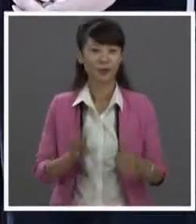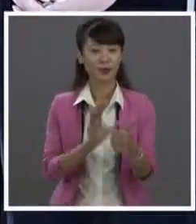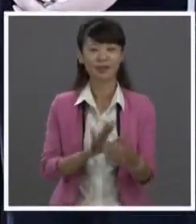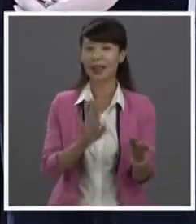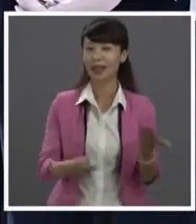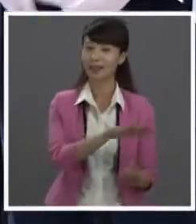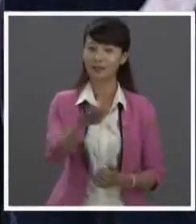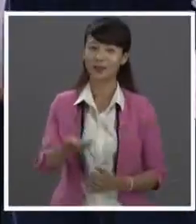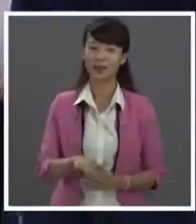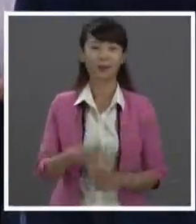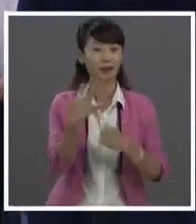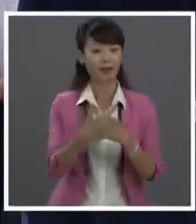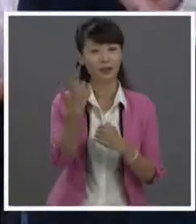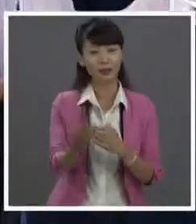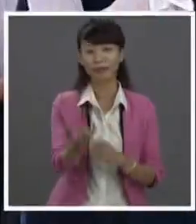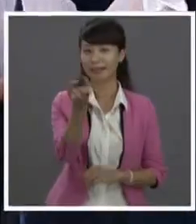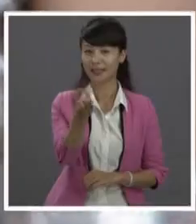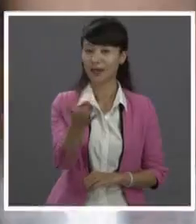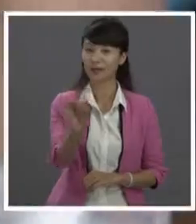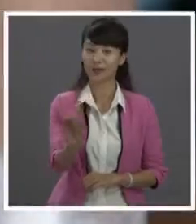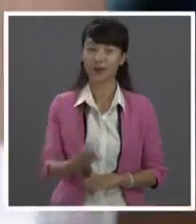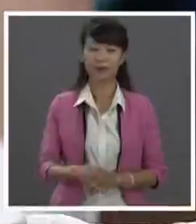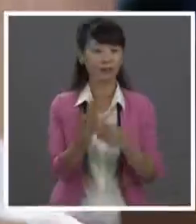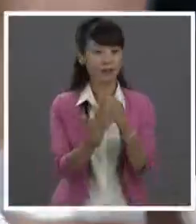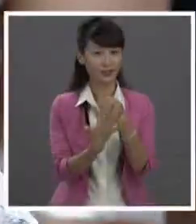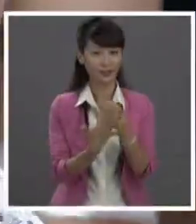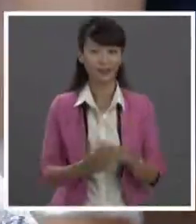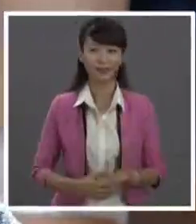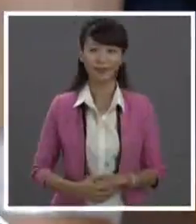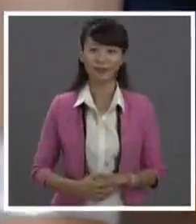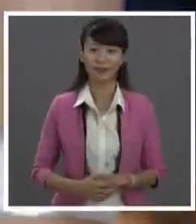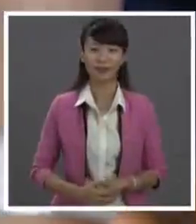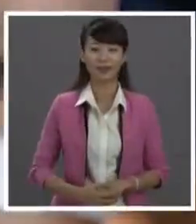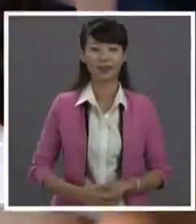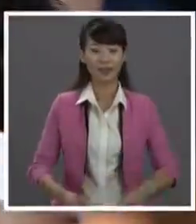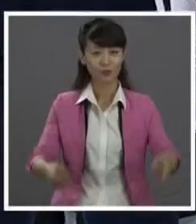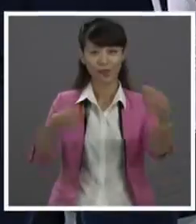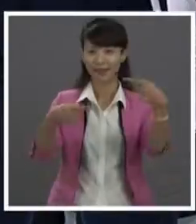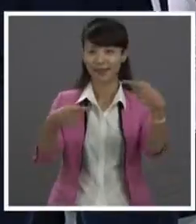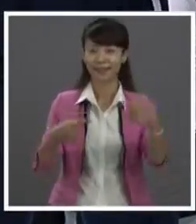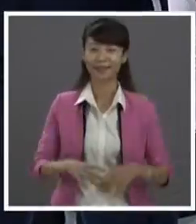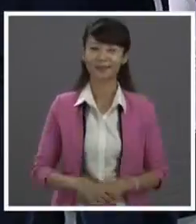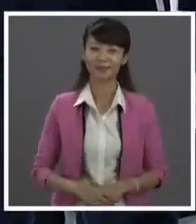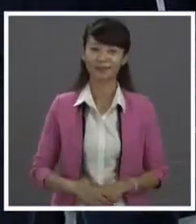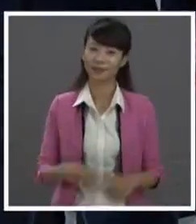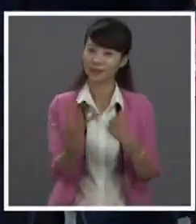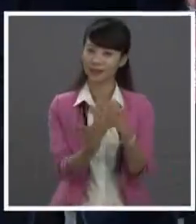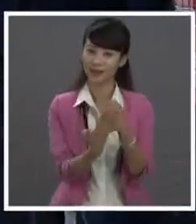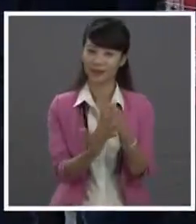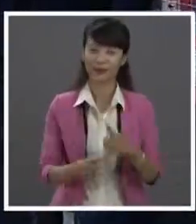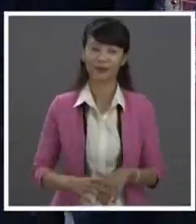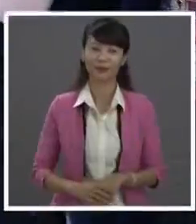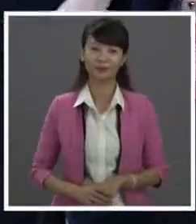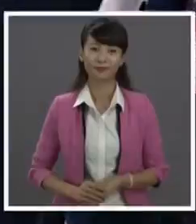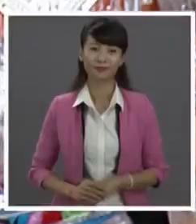哪？是谁？几岁？ 这位 小学一年级。 你们，我们问他几岁怎么说？ 多少岁？哇，